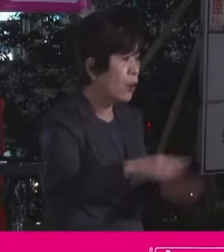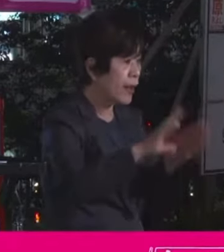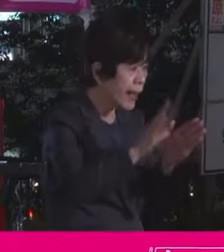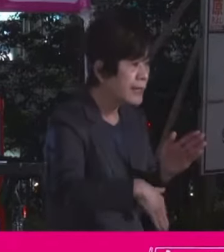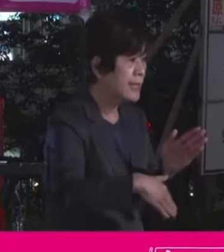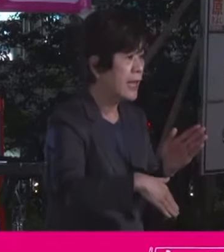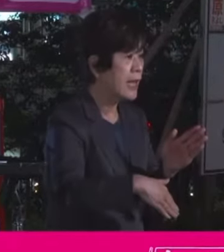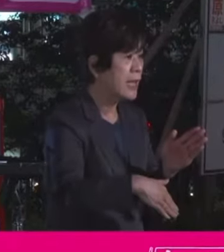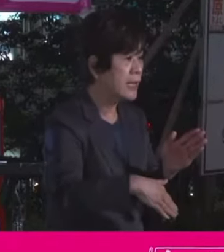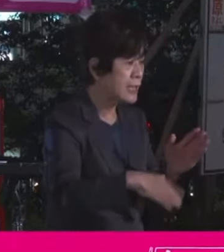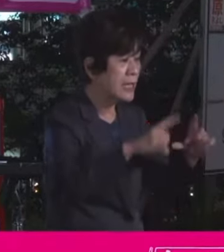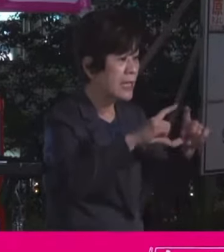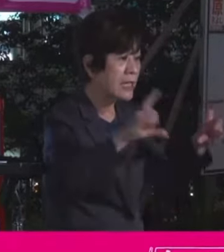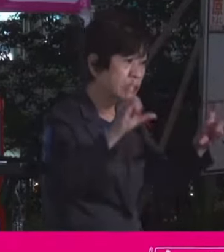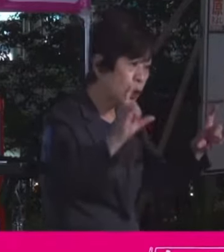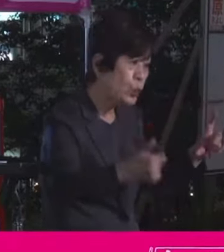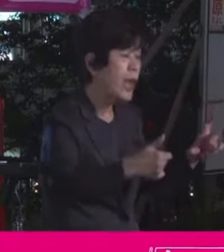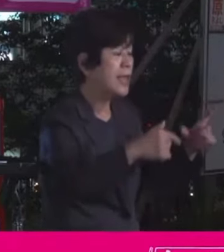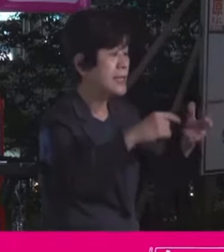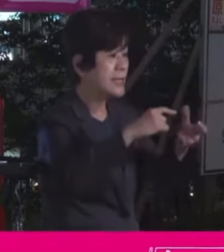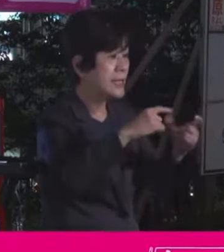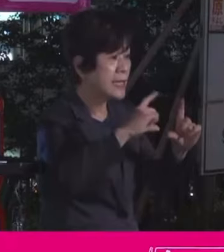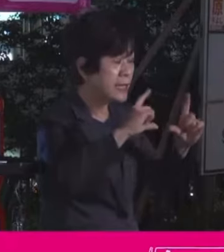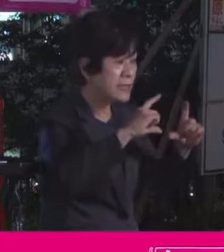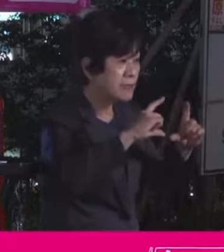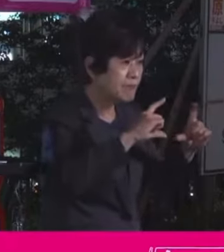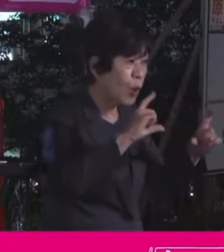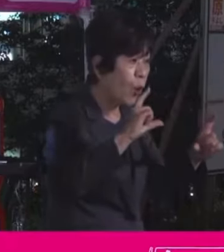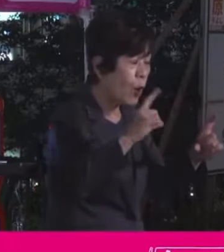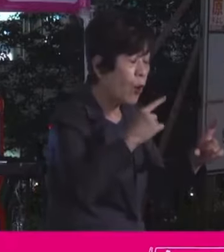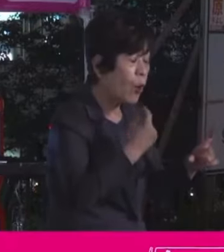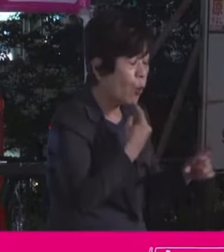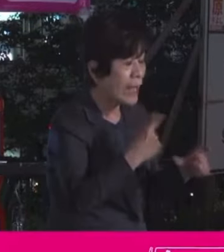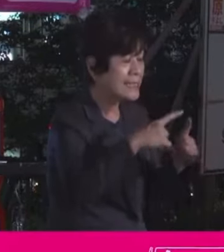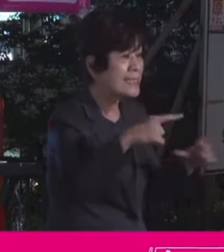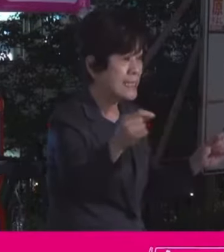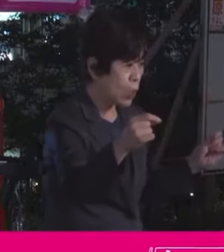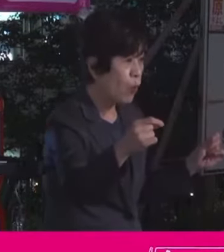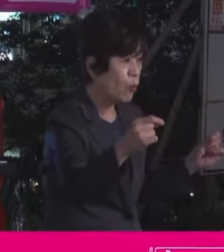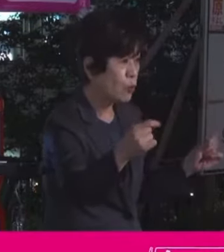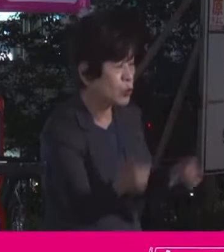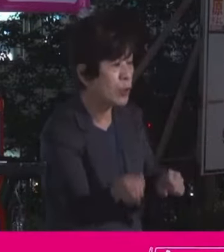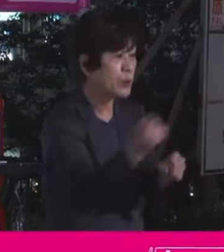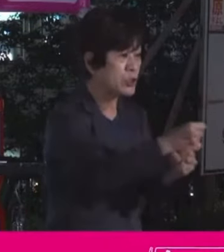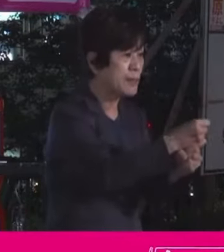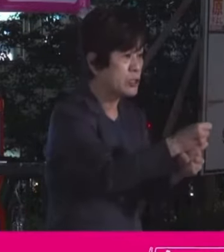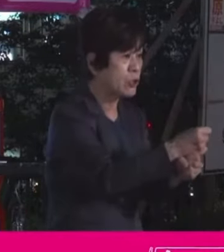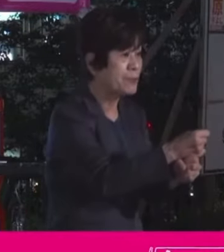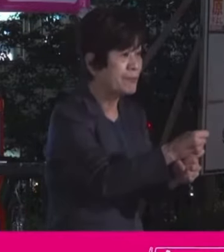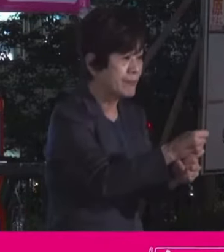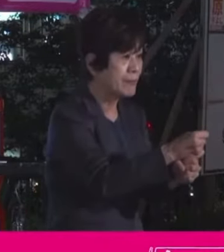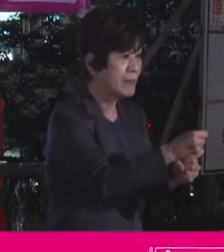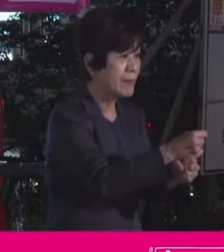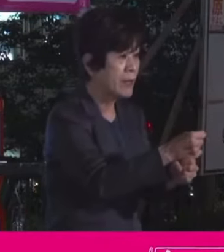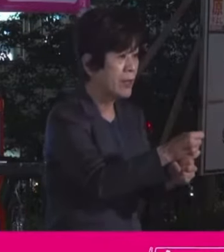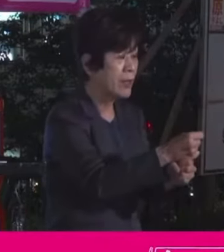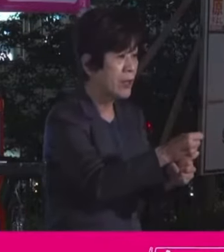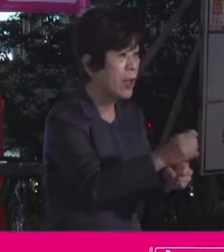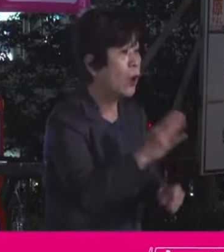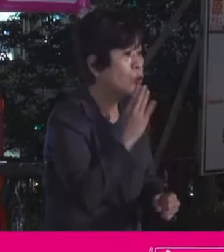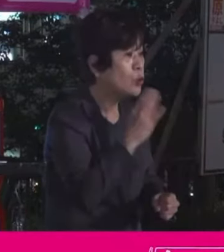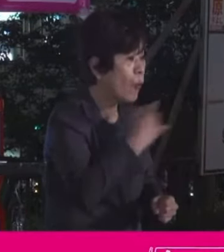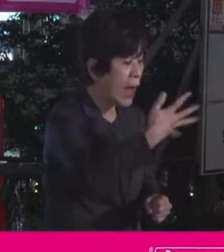ょう。そしてアメリカに対して自らの足でね、本当はアメリカ出てけって言いたいんです